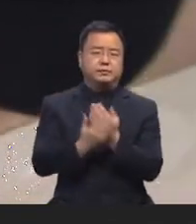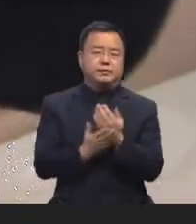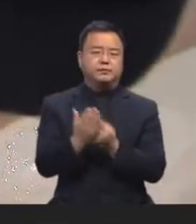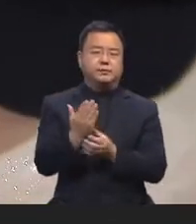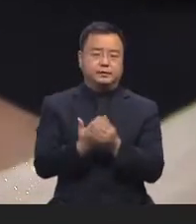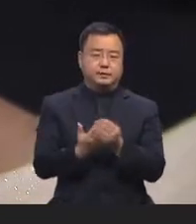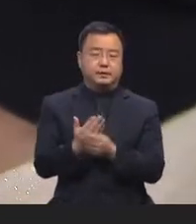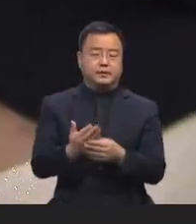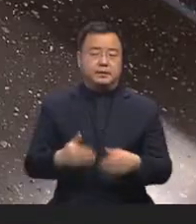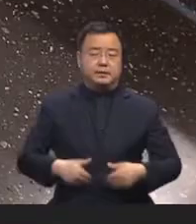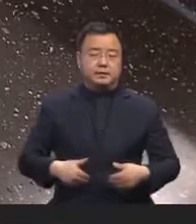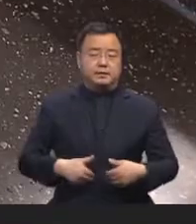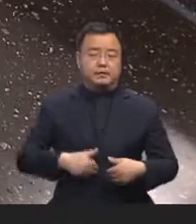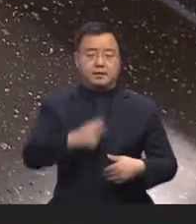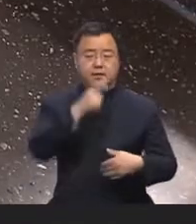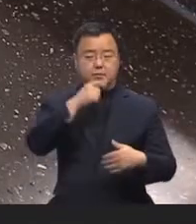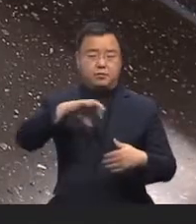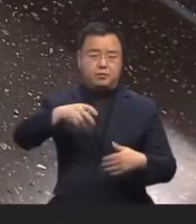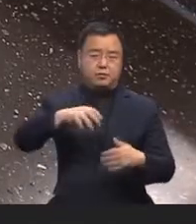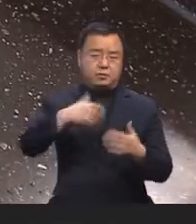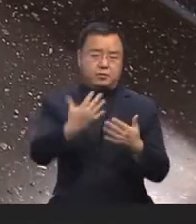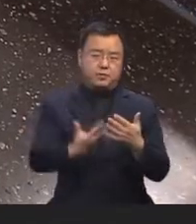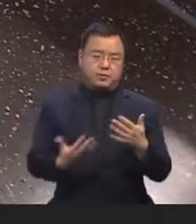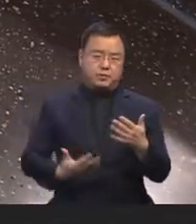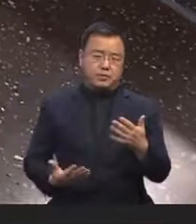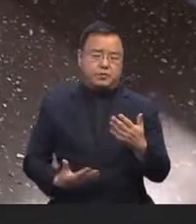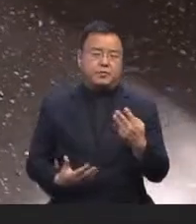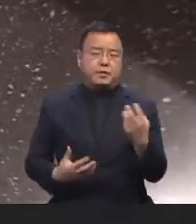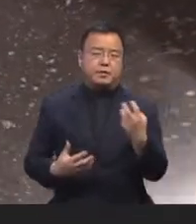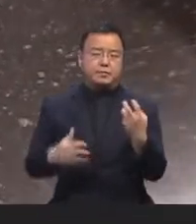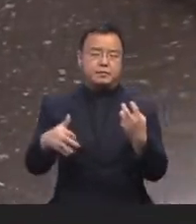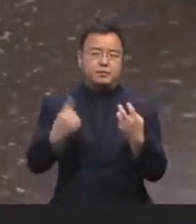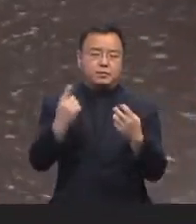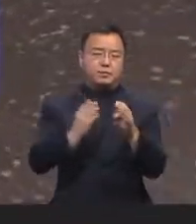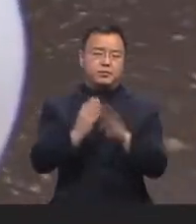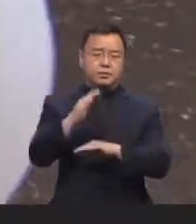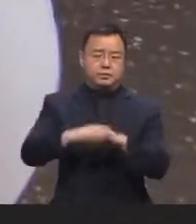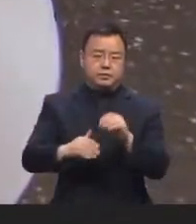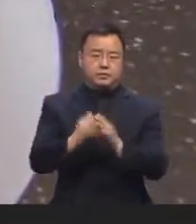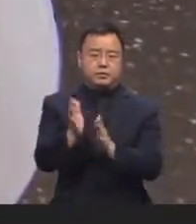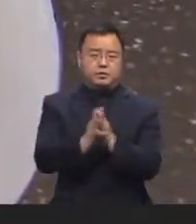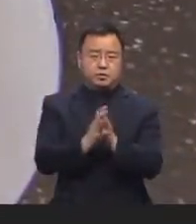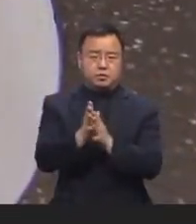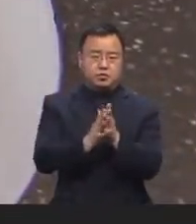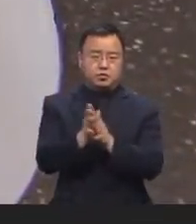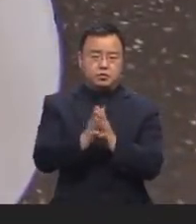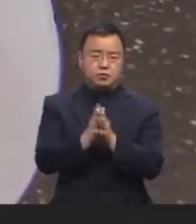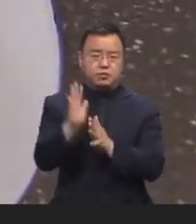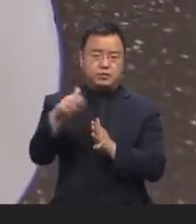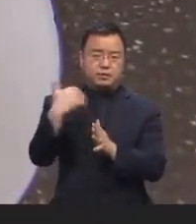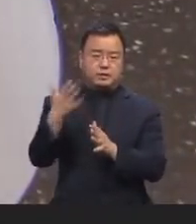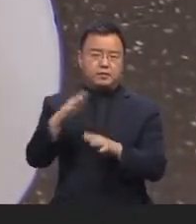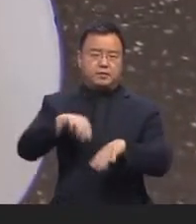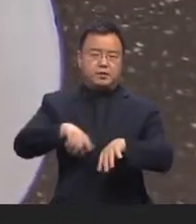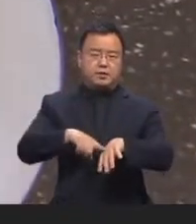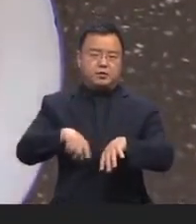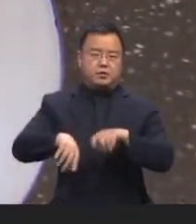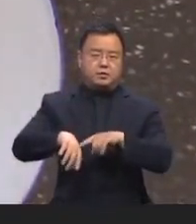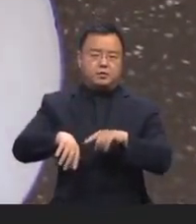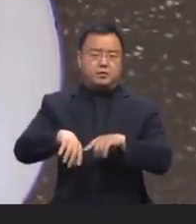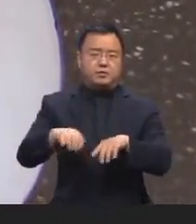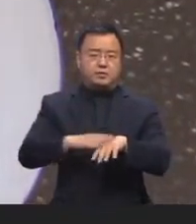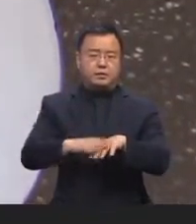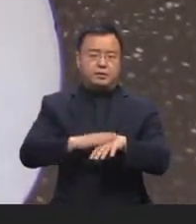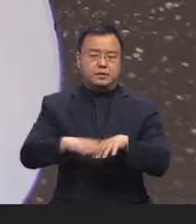흐르는 물에 30초 이상 충분히 손 2시는 것이 좋습니다 2 손바닥의 마죽 에구 문지른 뒤 손등과 손바닥을